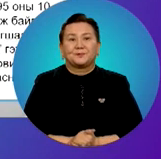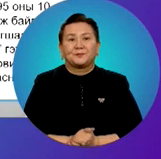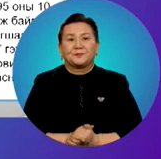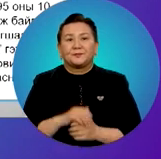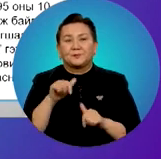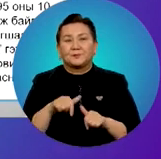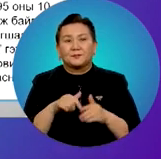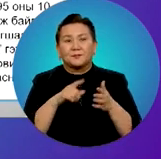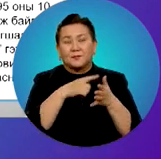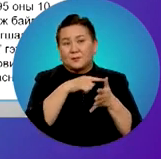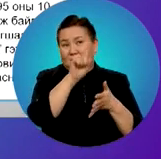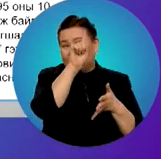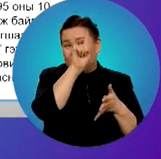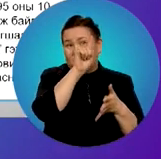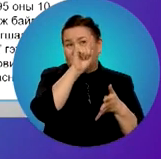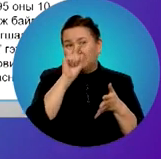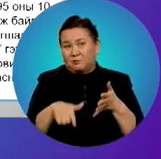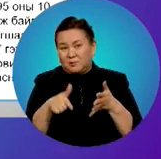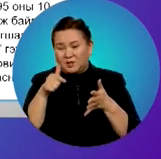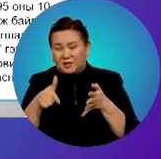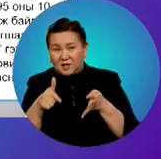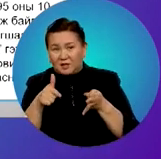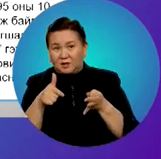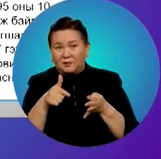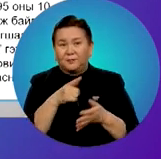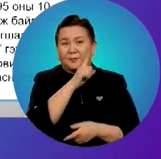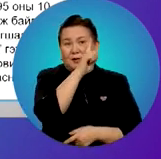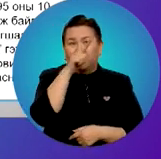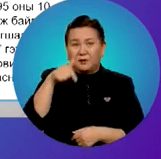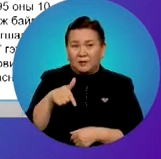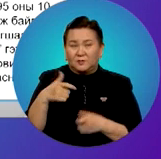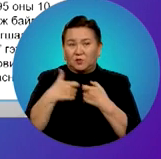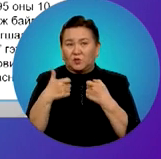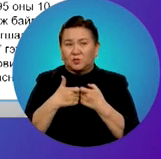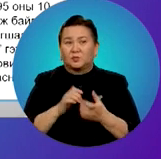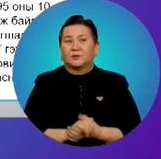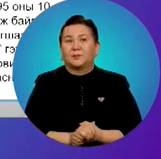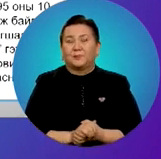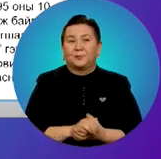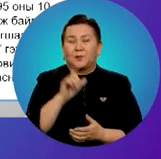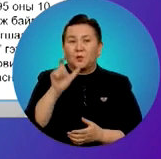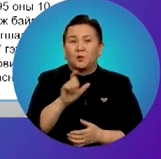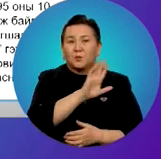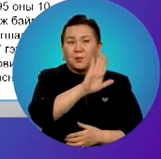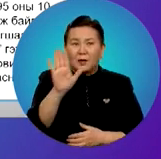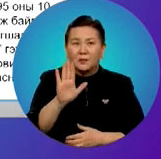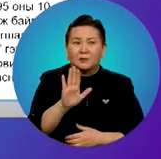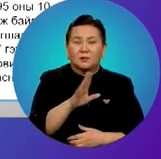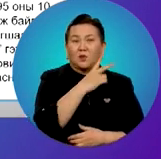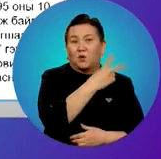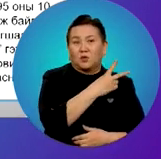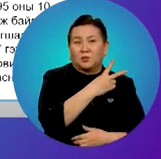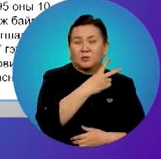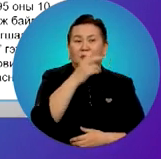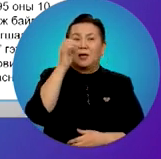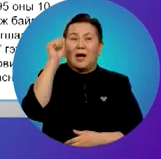За мэдээж эхний баримт бол г гэсэн хувилбартаа тохирч байна. За хүн байгаль сөрөг нөлөө үзүүлдэг гэдгийг